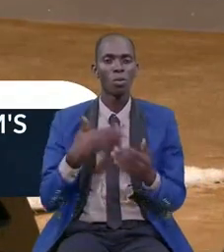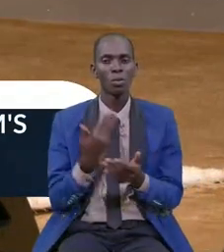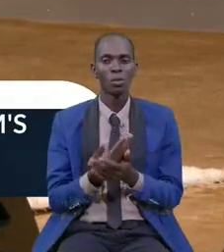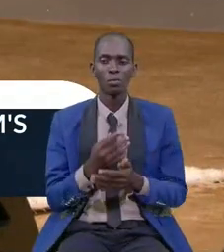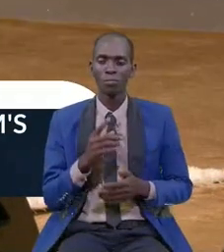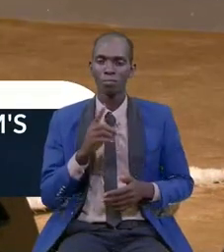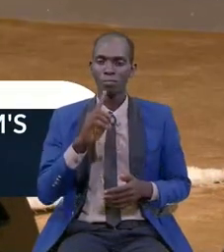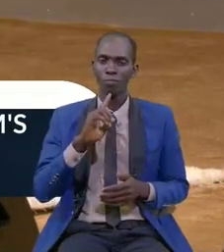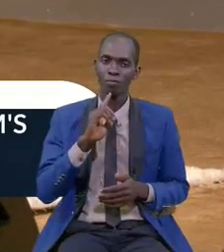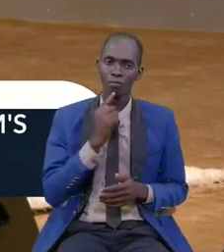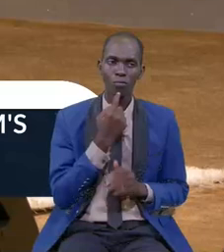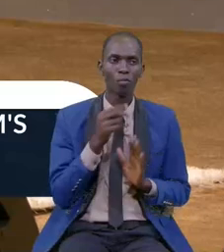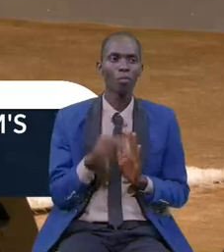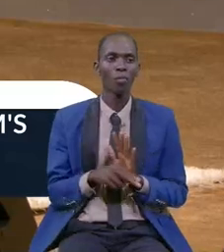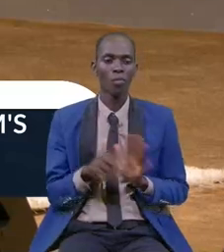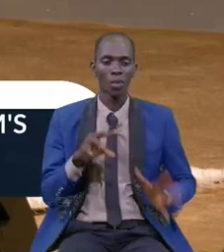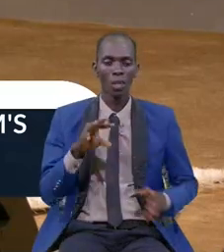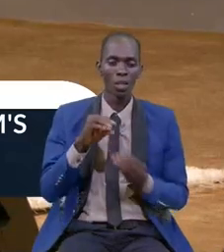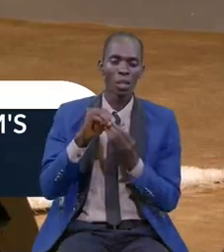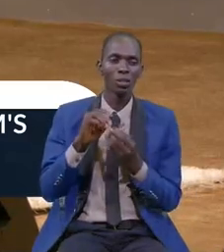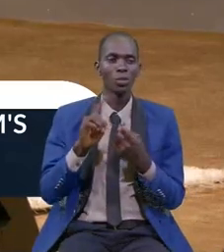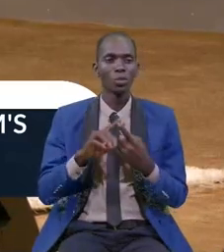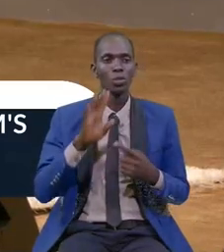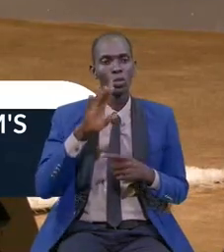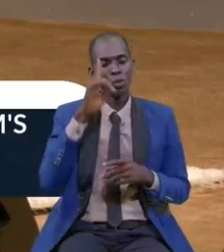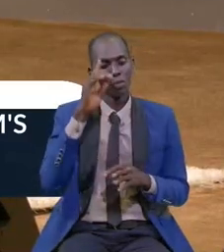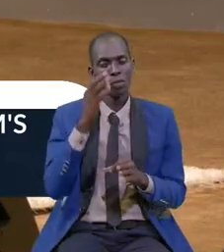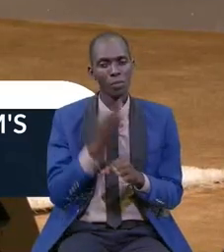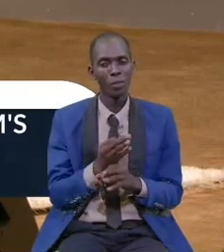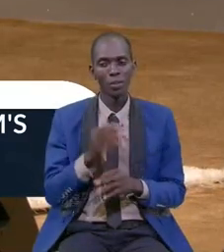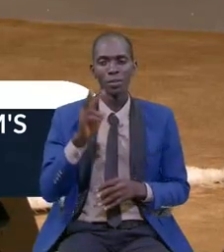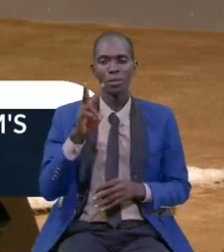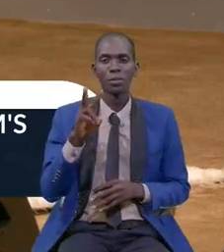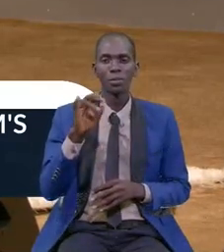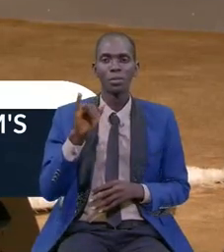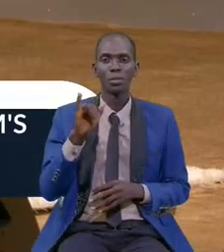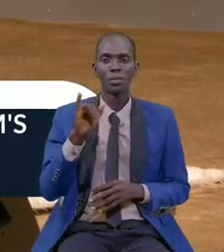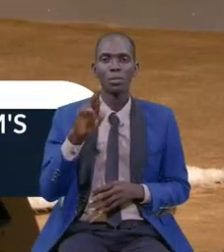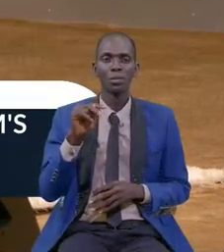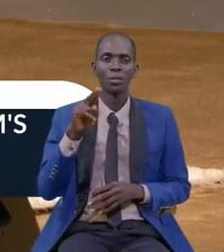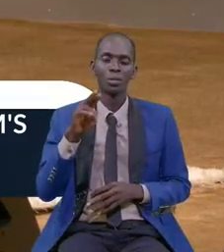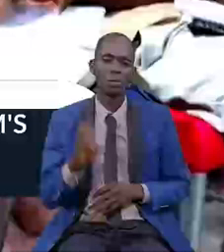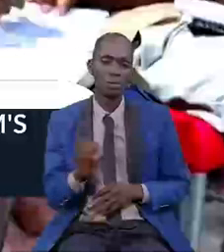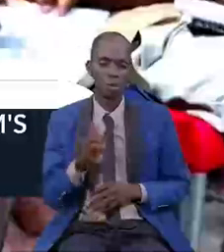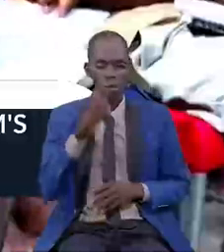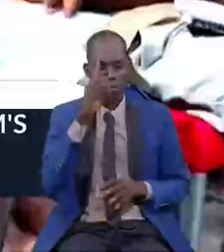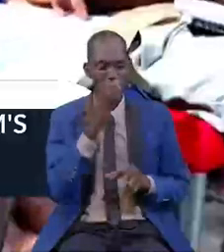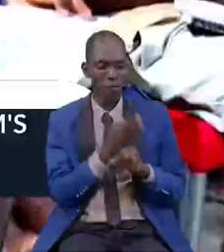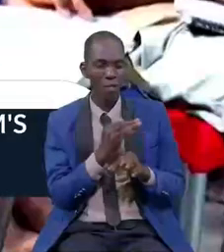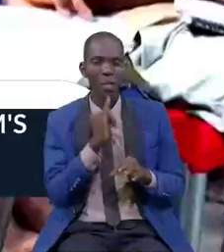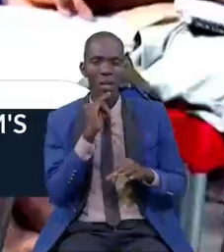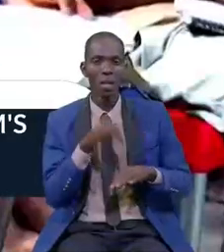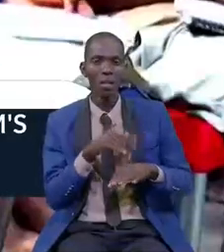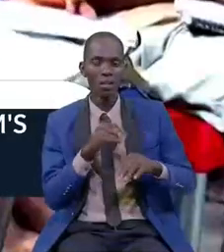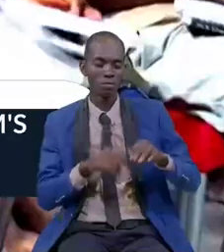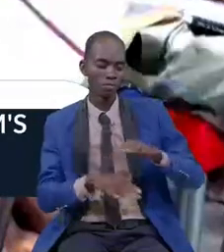il dit pour joindre à votre foi la vertu la foi c'est la base la foi